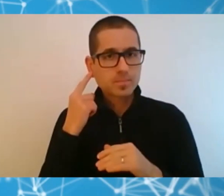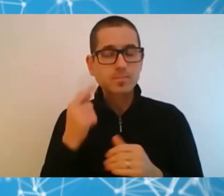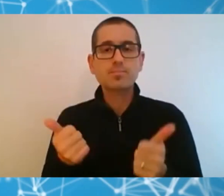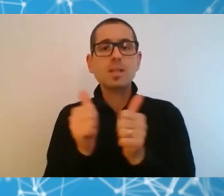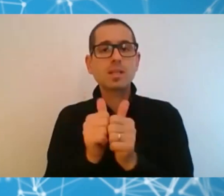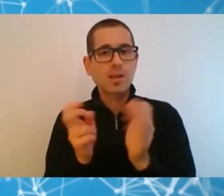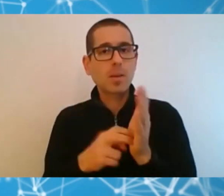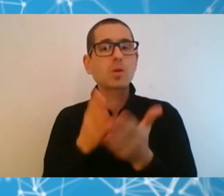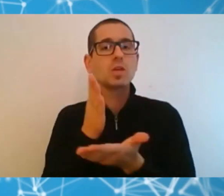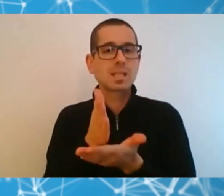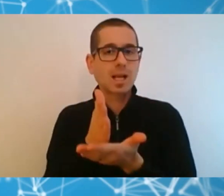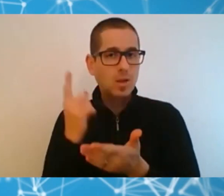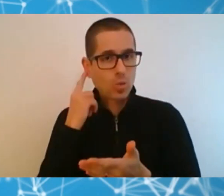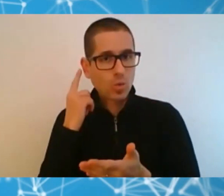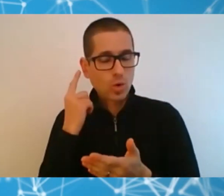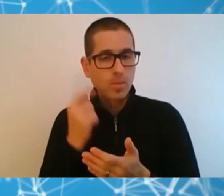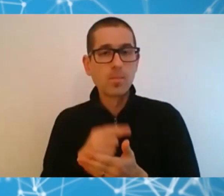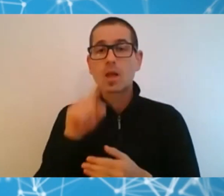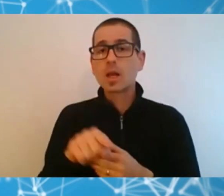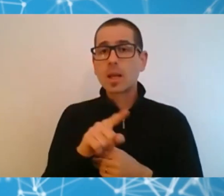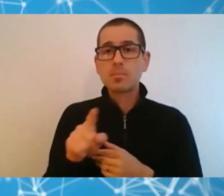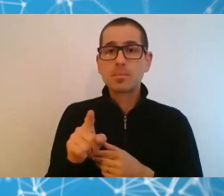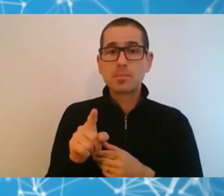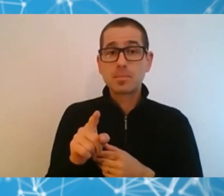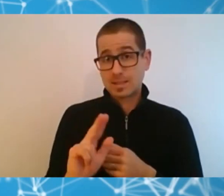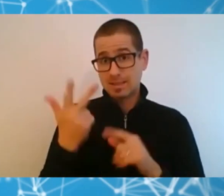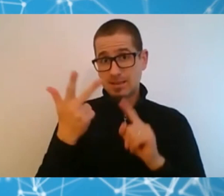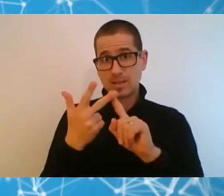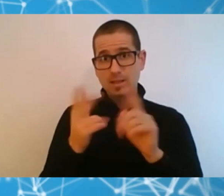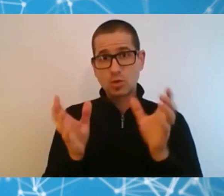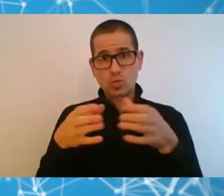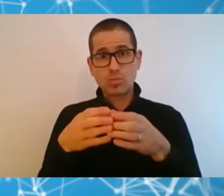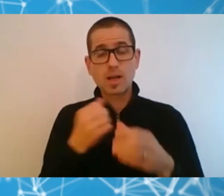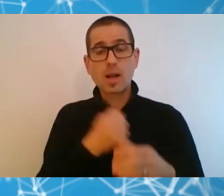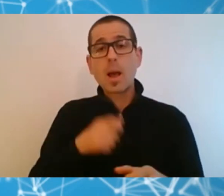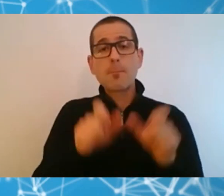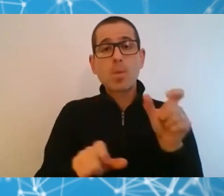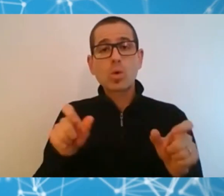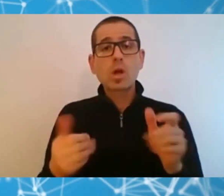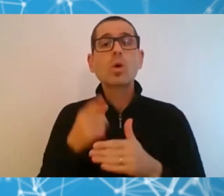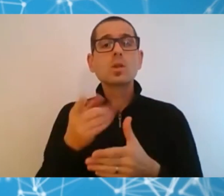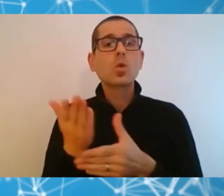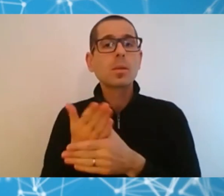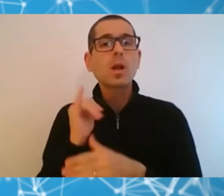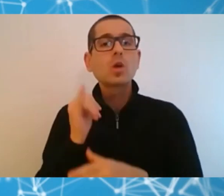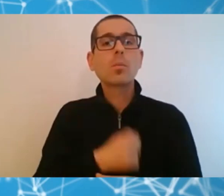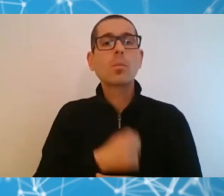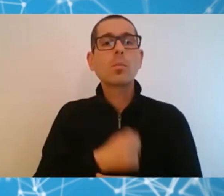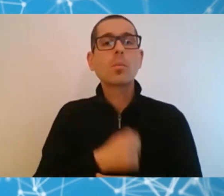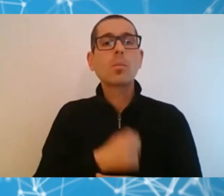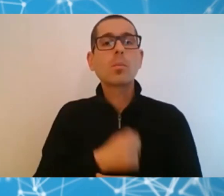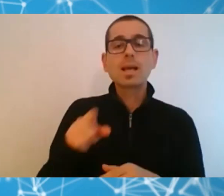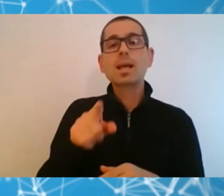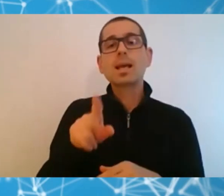še srednje. In ta tretja skupina pacientov, ki pa je za to primerna, so pa bolniki, ki so na eno